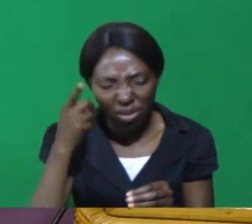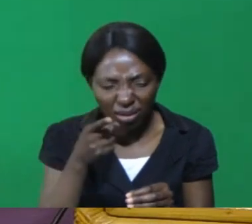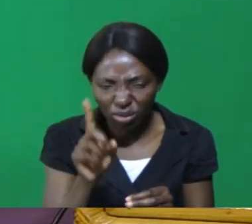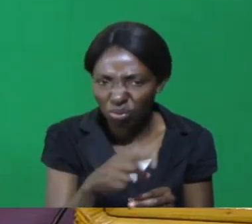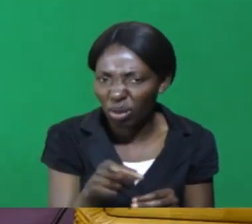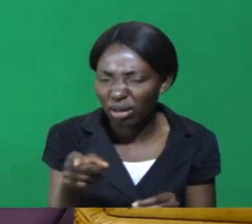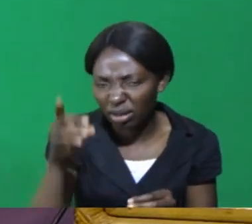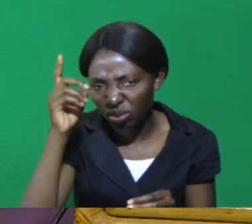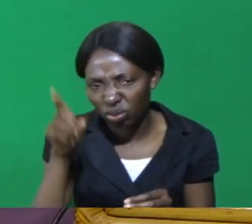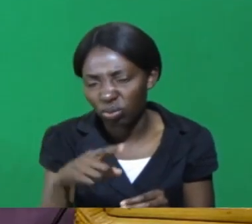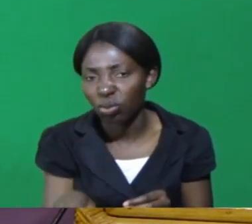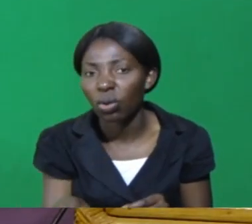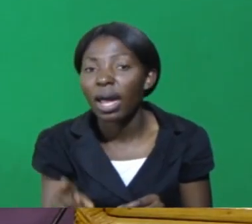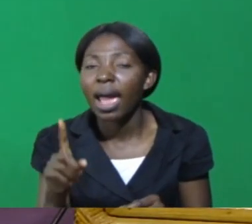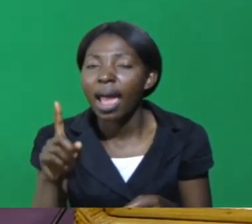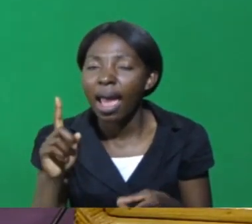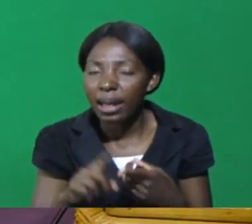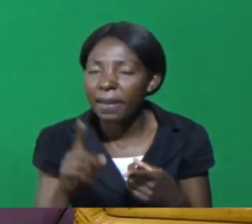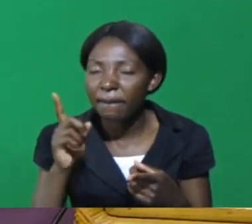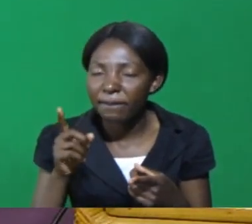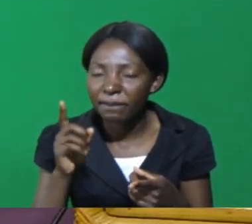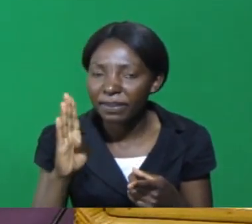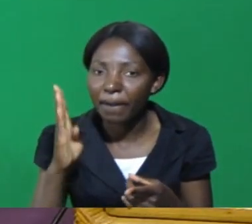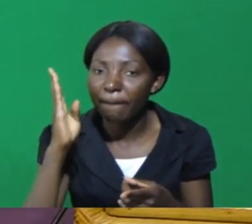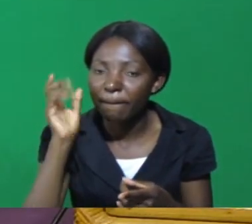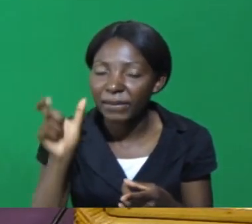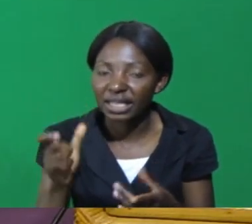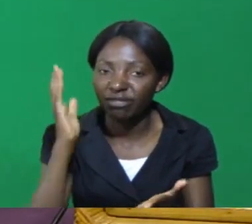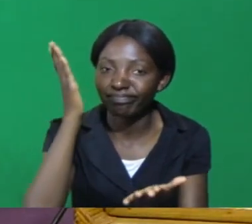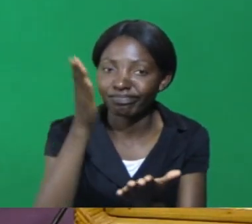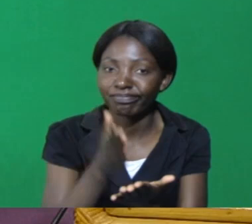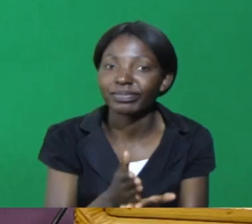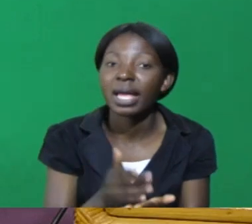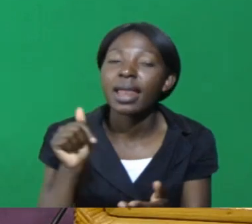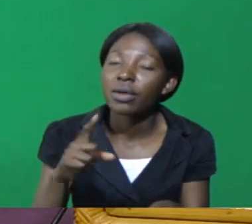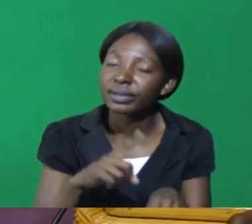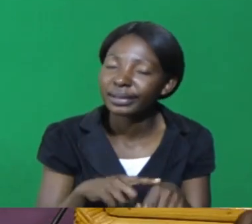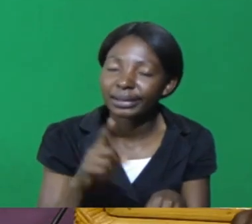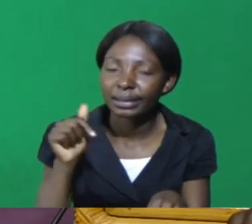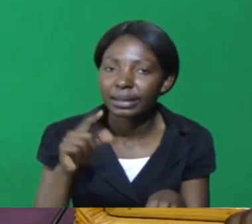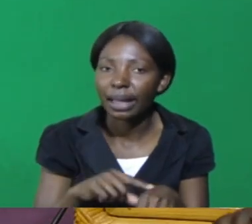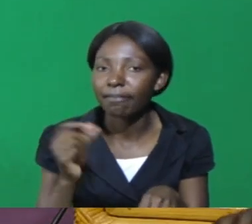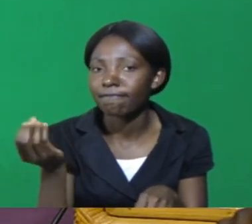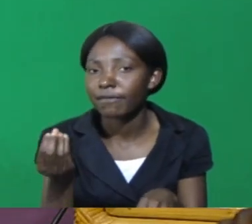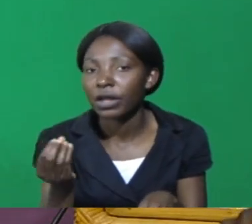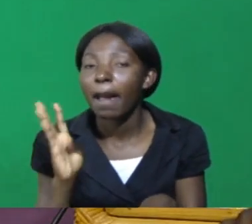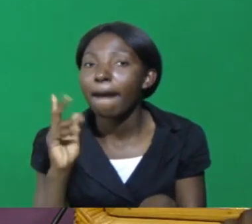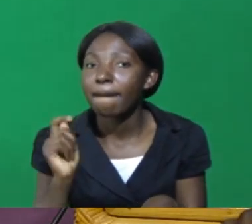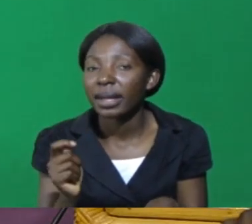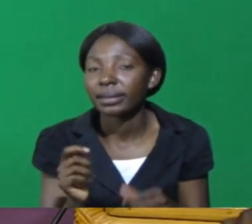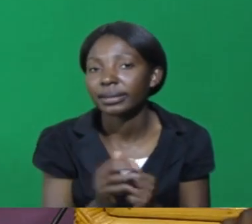hapasi pekuenda, wova munhu akachengeteka takamirira kuuya kwaJesu. Ndikuona nguva dzedu dzafamba pasi. But